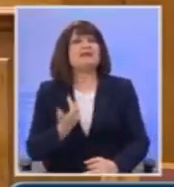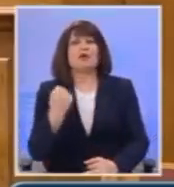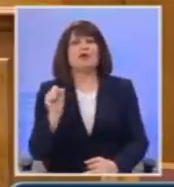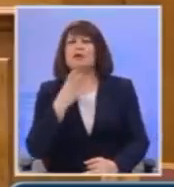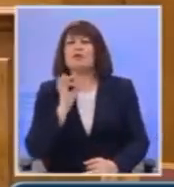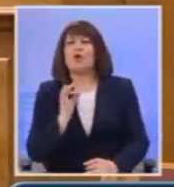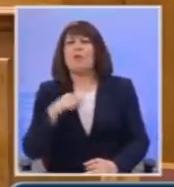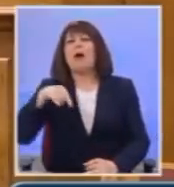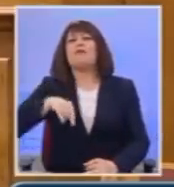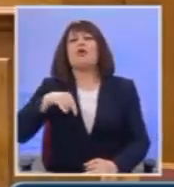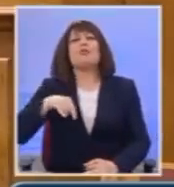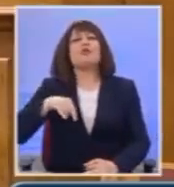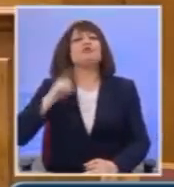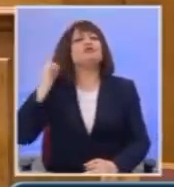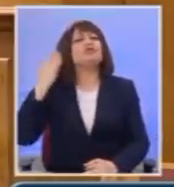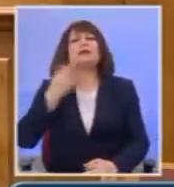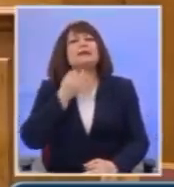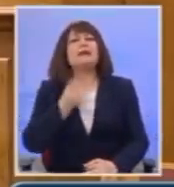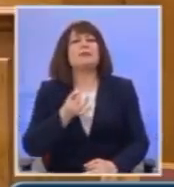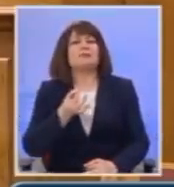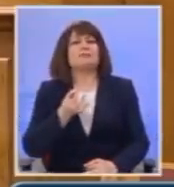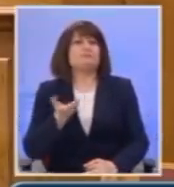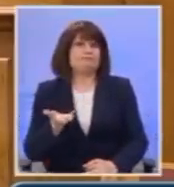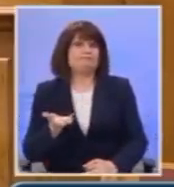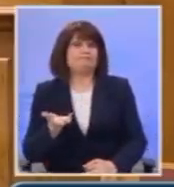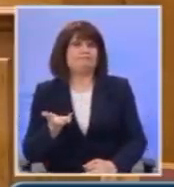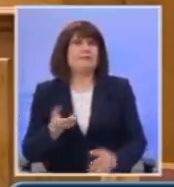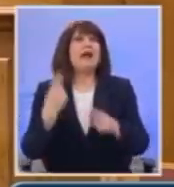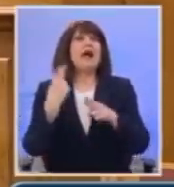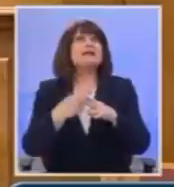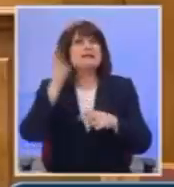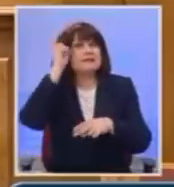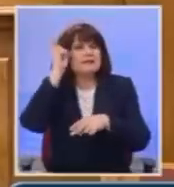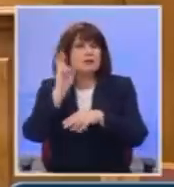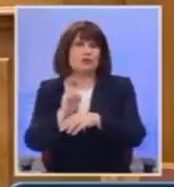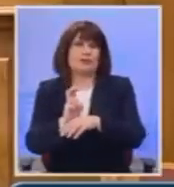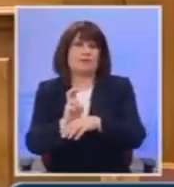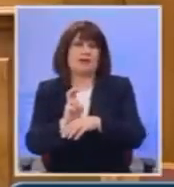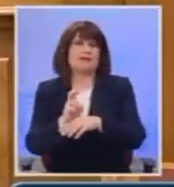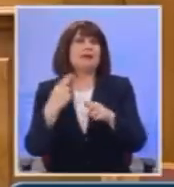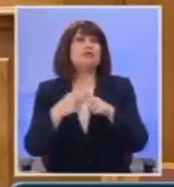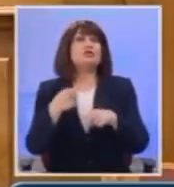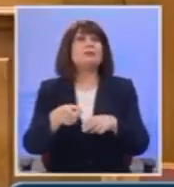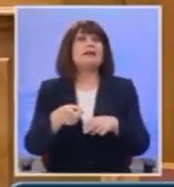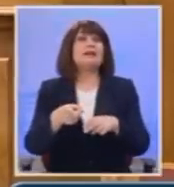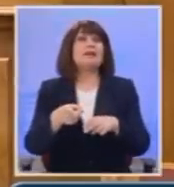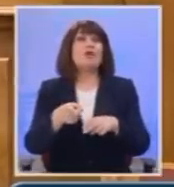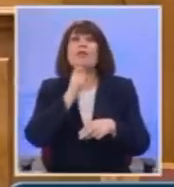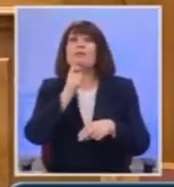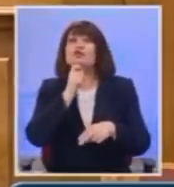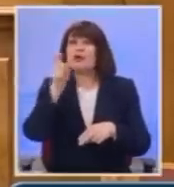του. Θεωρώ λοιπόν ότι αυτό θα άξιζε να θυμάστε περισσότερο και να ανασύρετε περισσότερο από το δημοσιογραφικό σας